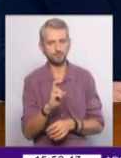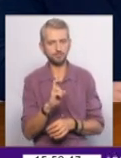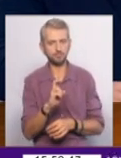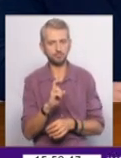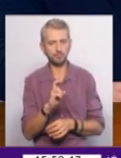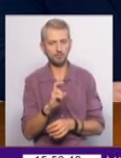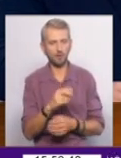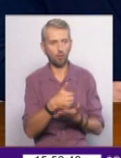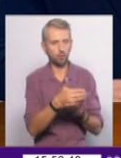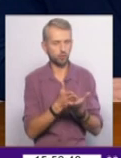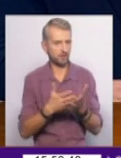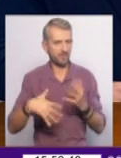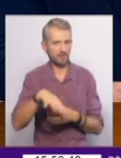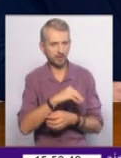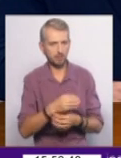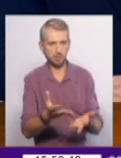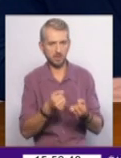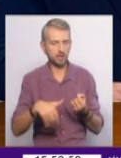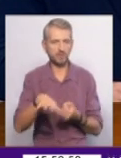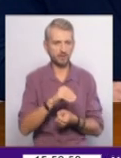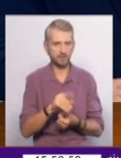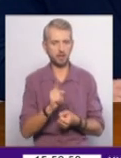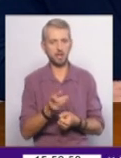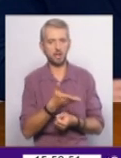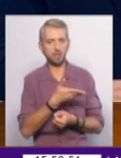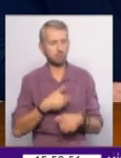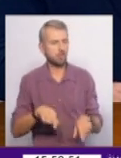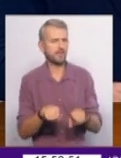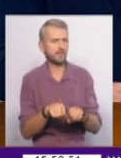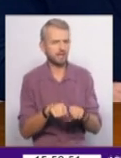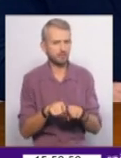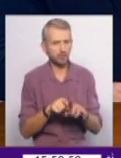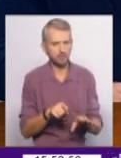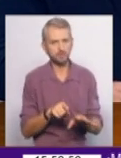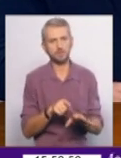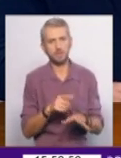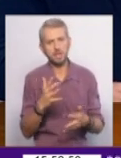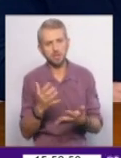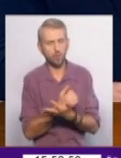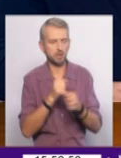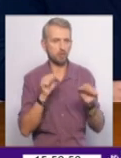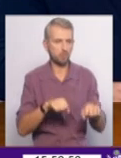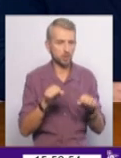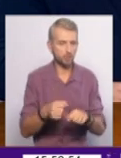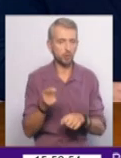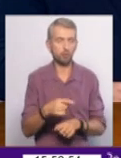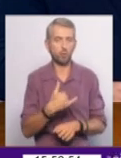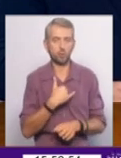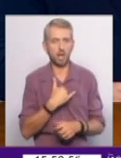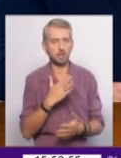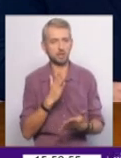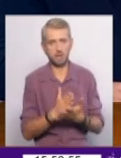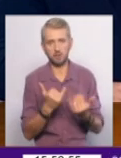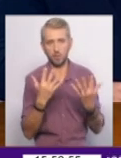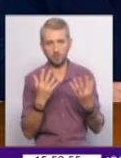якби обслугувати всіх і прийняти всіх, але ми все рівно там знаходимо можливості, тому у нас є на сьогоднішній